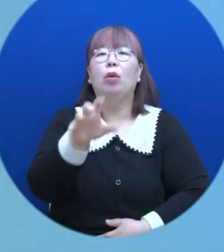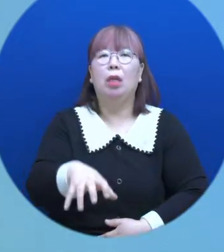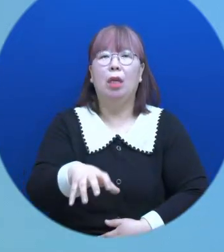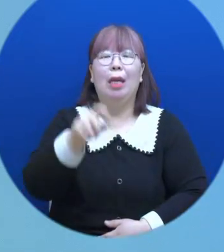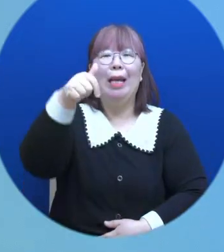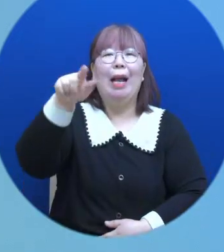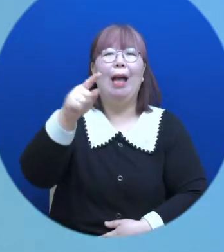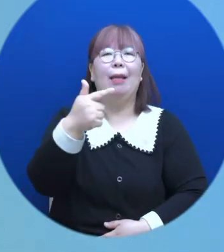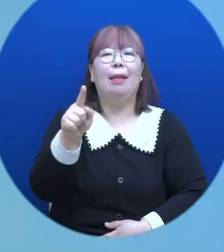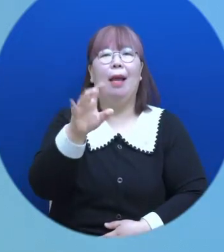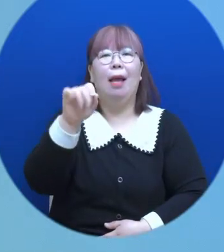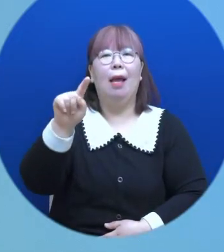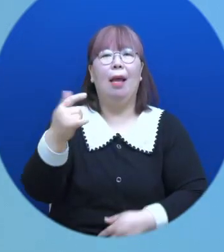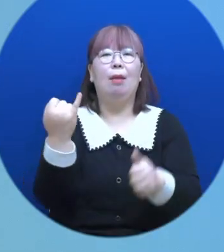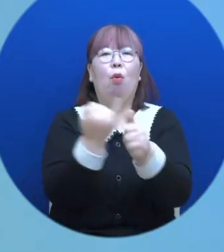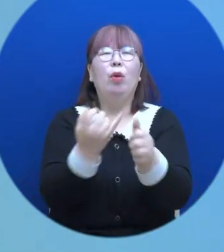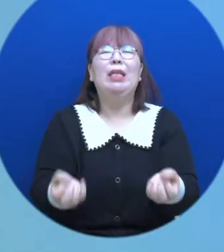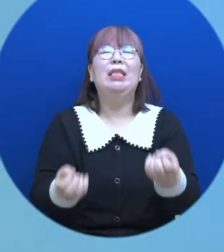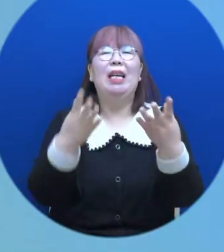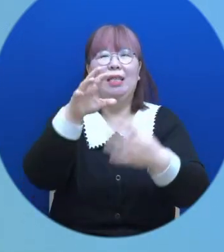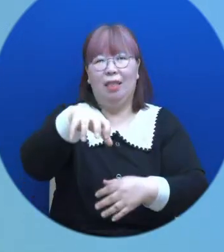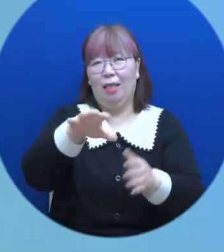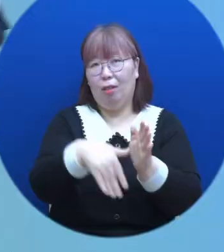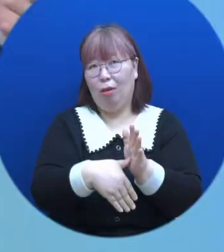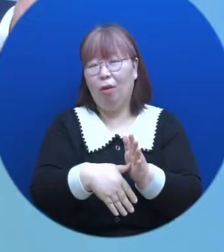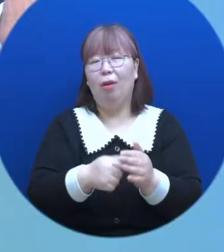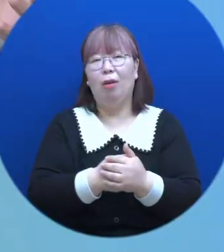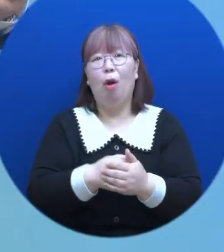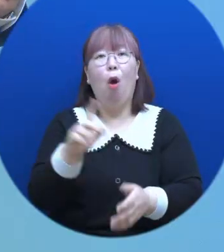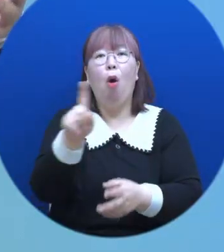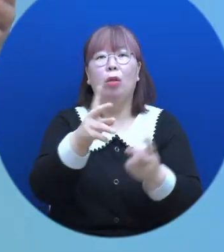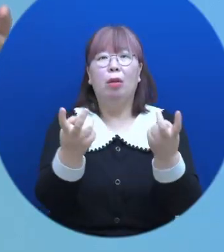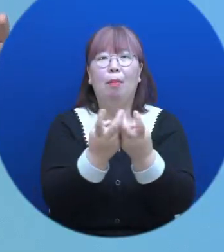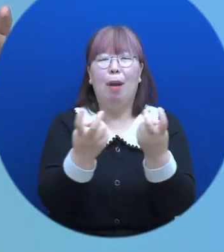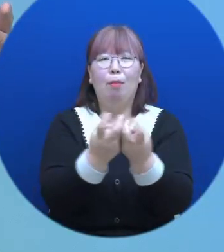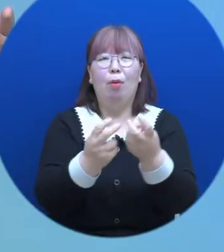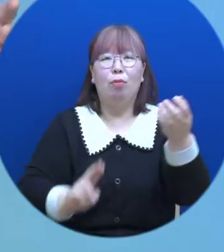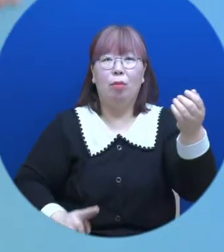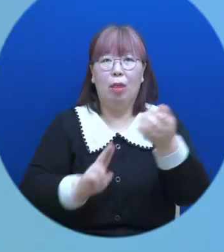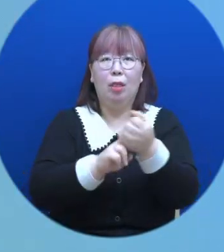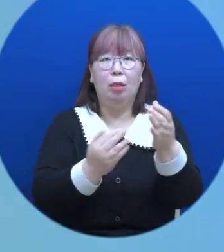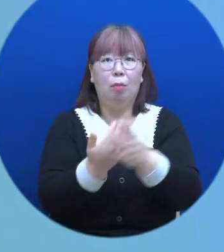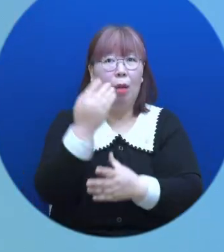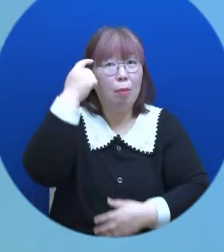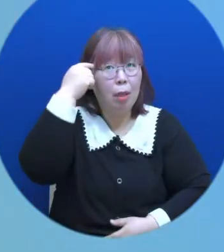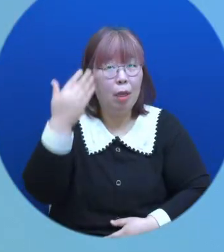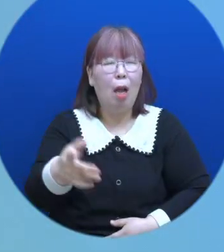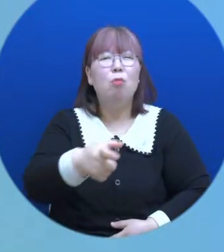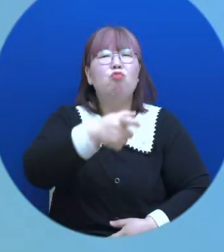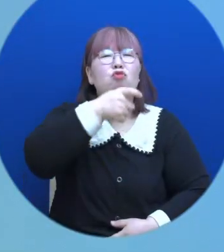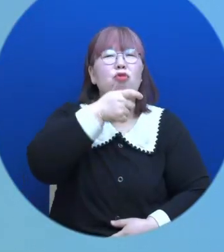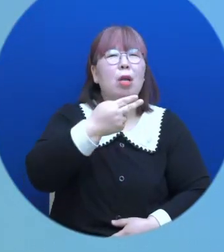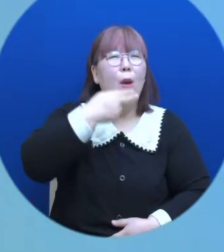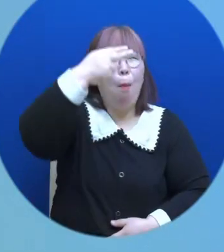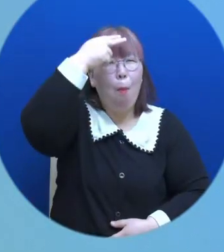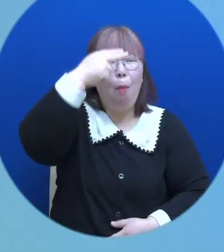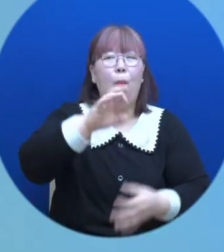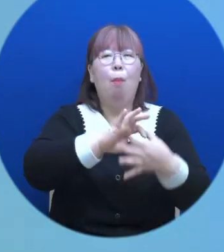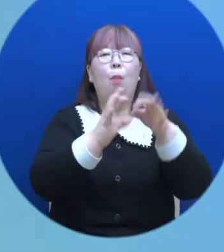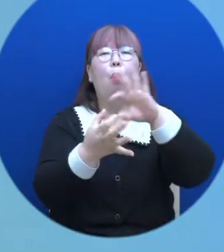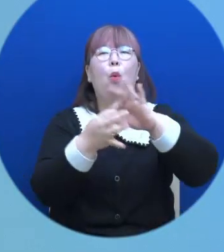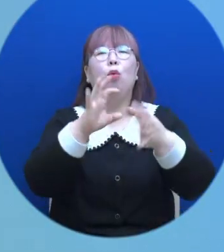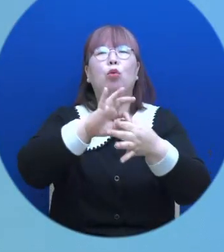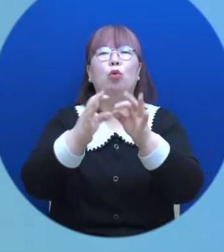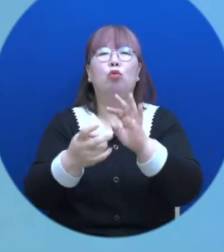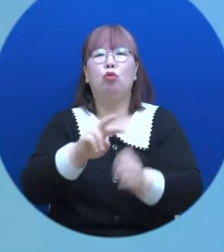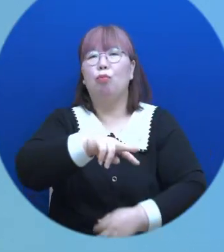가나 혼인 잔치에서입니다. 어떤 방법으로 기적을 행합니까? 물이 포도주가 되게 하는 기적을